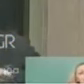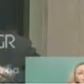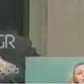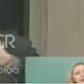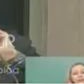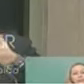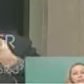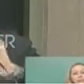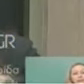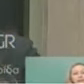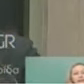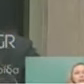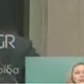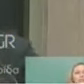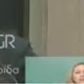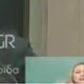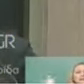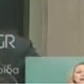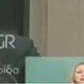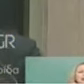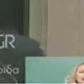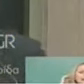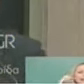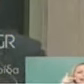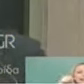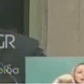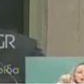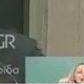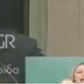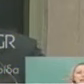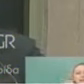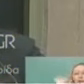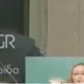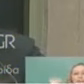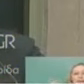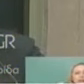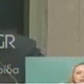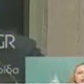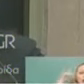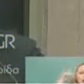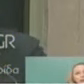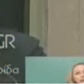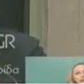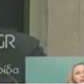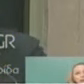είχαμε καθαρίσει. Όμως, τι έχασε η Ελλάδα. Και σε κάτι περίπτωση άλλο το όνομα.